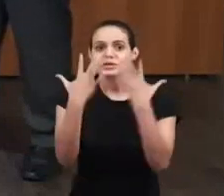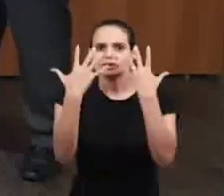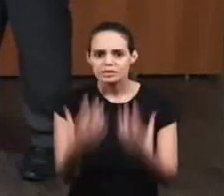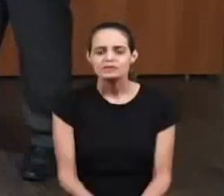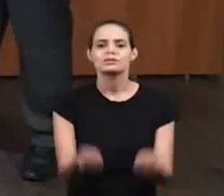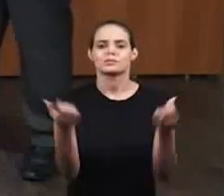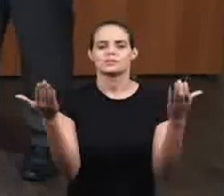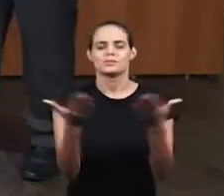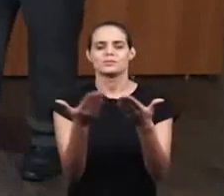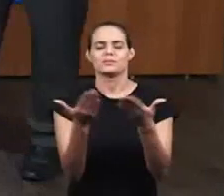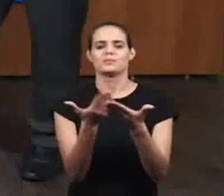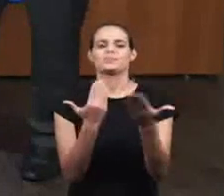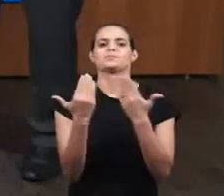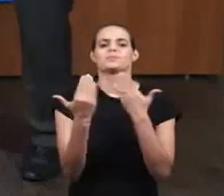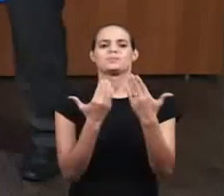David, er